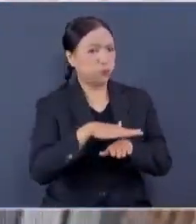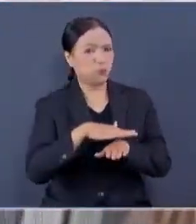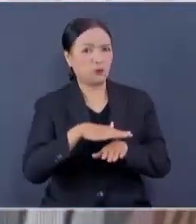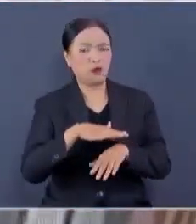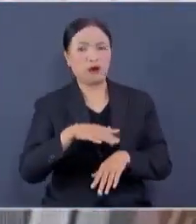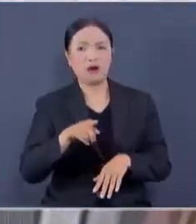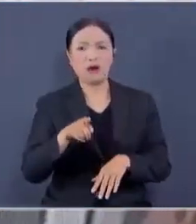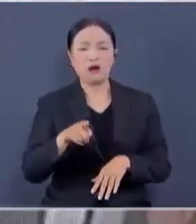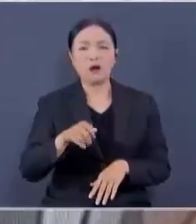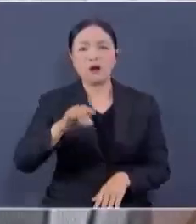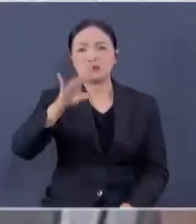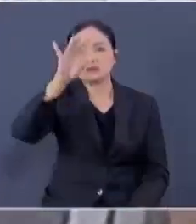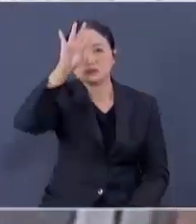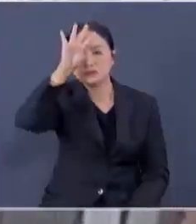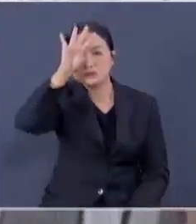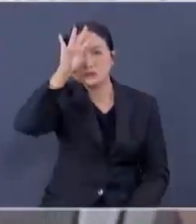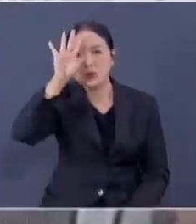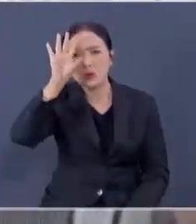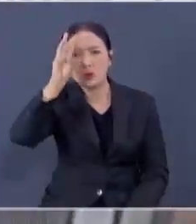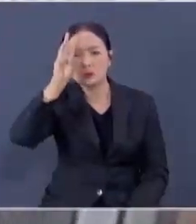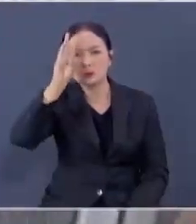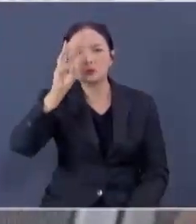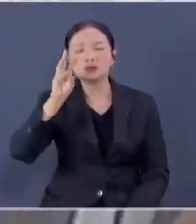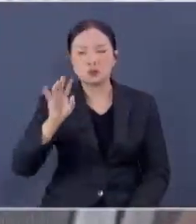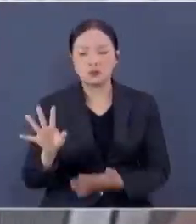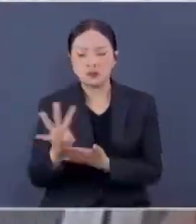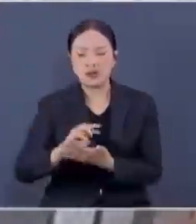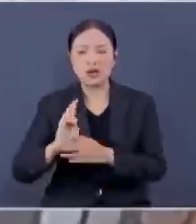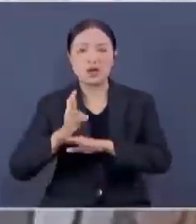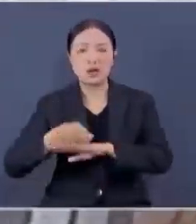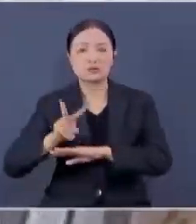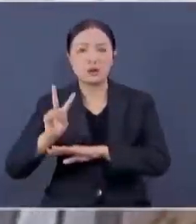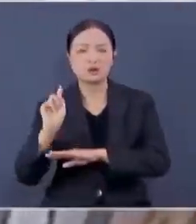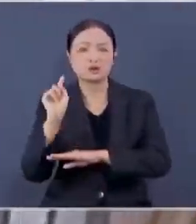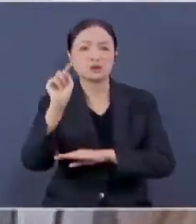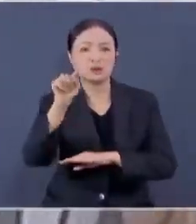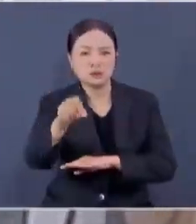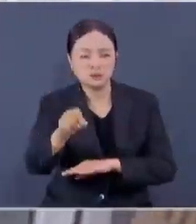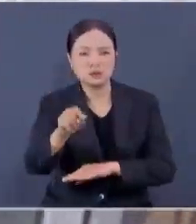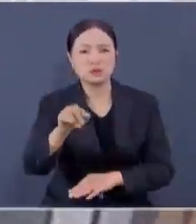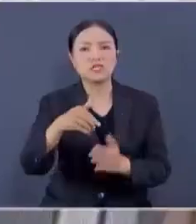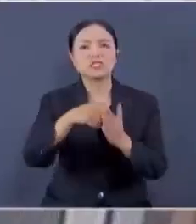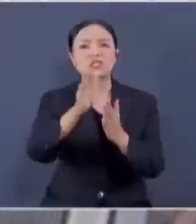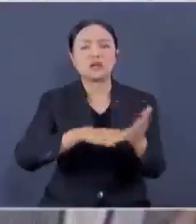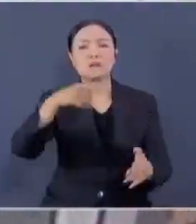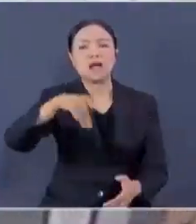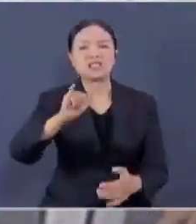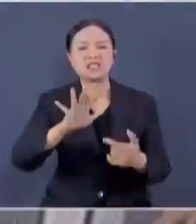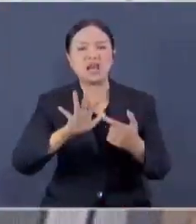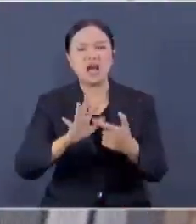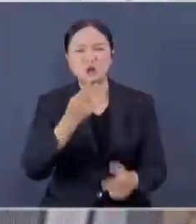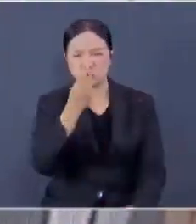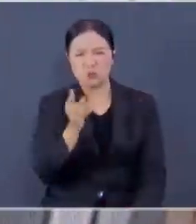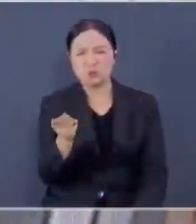สาย46ครับจุดนี้วิ่งรับส่งนะครับระหว่างมาารามคำแหง2ถึงศรีพระยาครับปรากฏว่าพุ่งมาแบบนี้ครับอัน